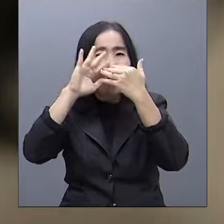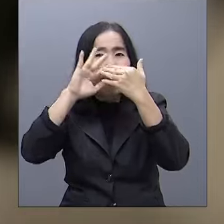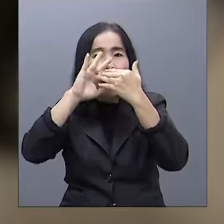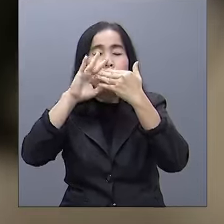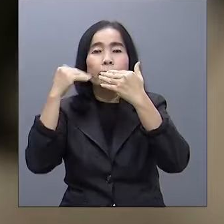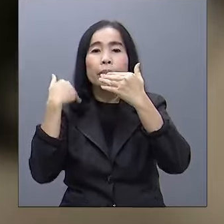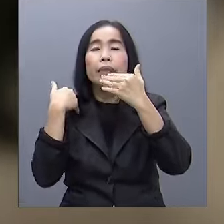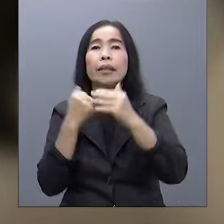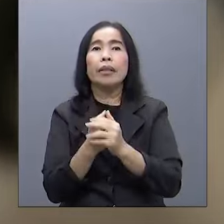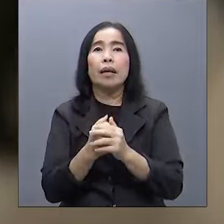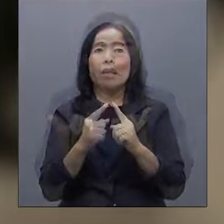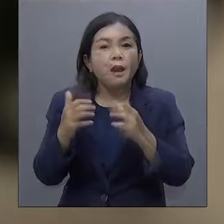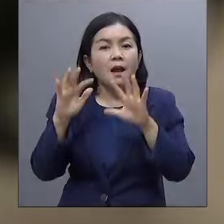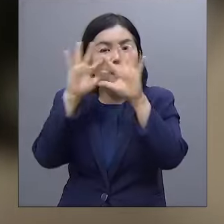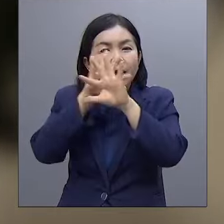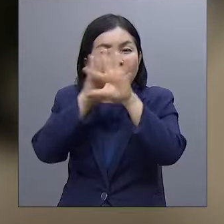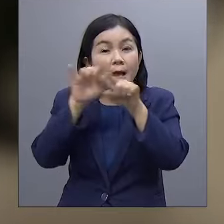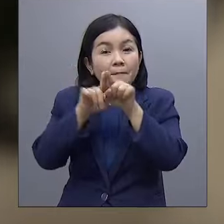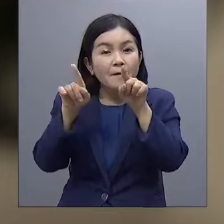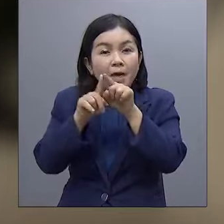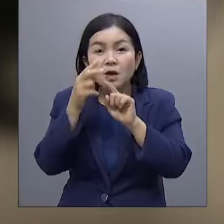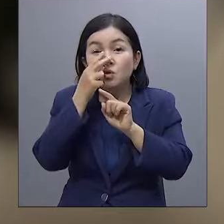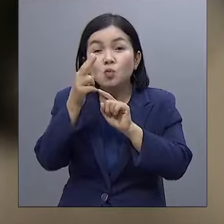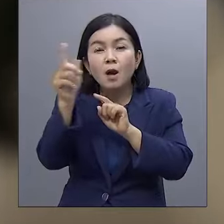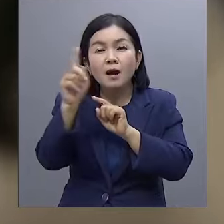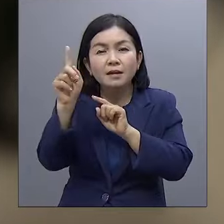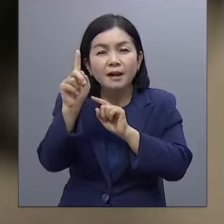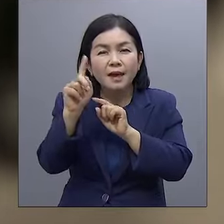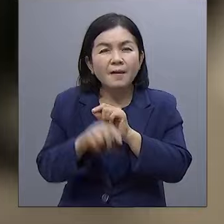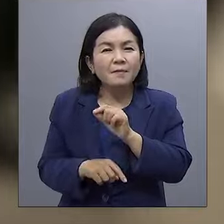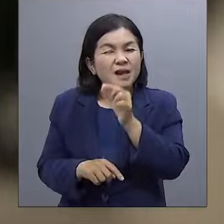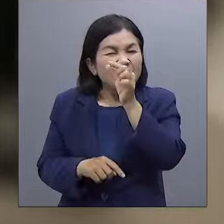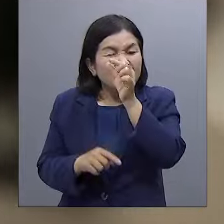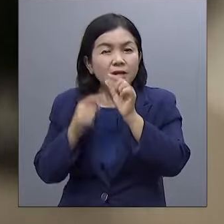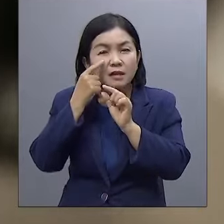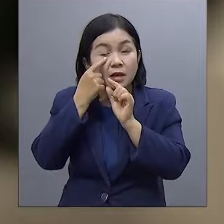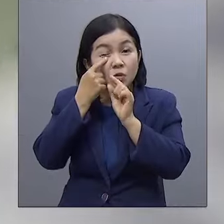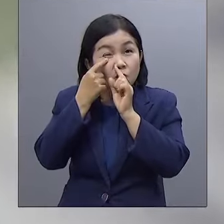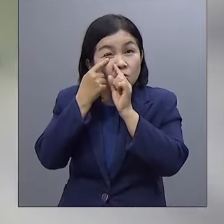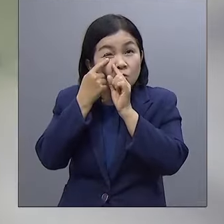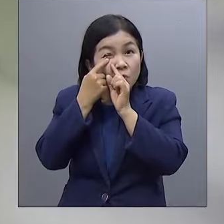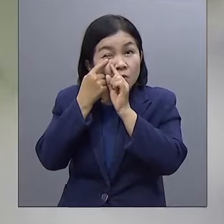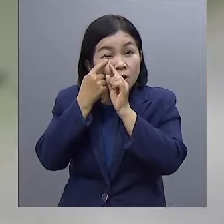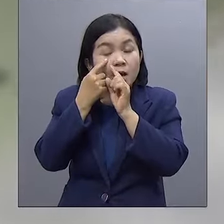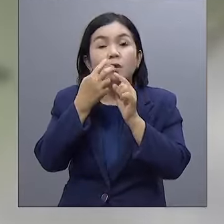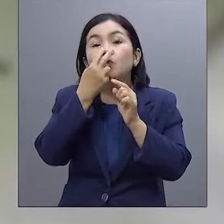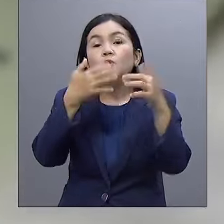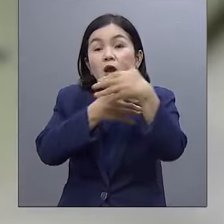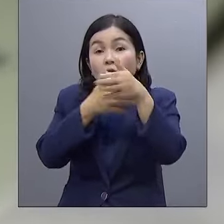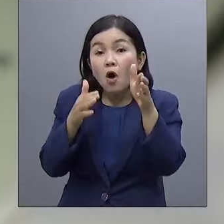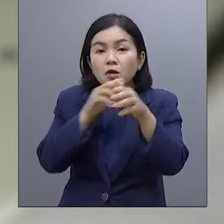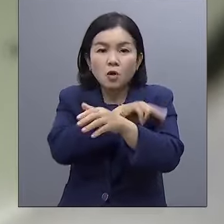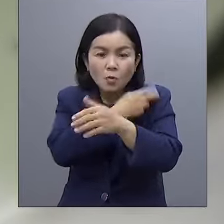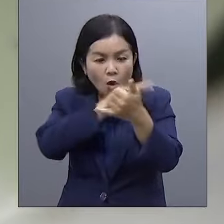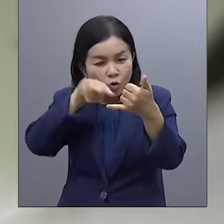เราเหมือนเราส่องมองห้องผ่านรูกุญแจอย่างนั้นนะแต่ถ้าเราขยายม่านตาปุ๊บเราเหมือนเปิดประตูเพื่อดูห้องนั้นนะเราก็จะดูได้ครบกว่า